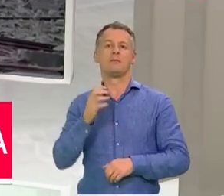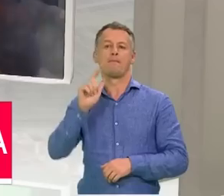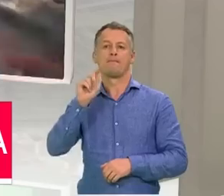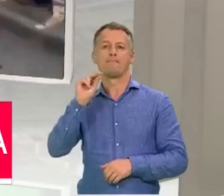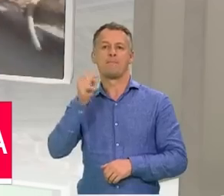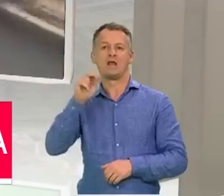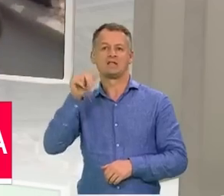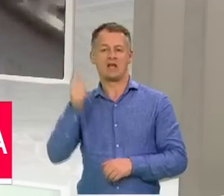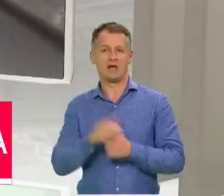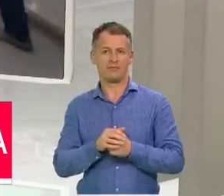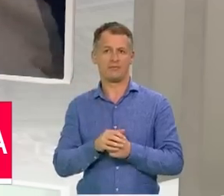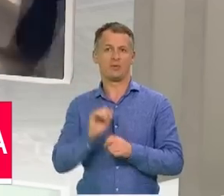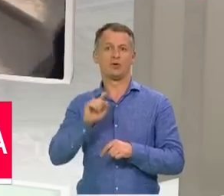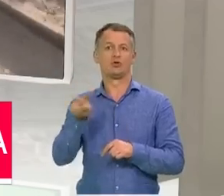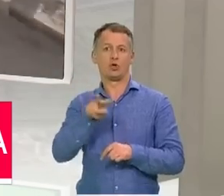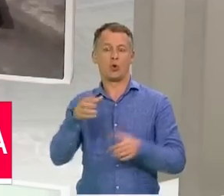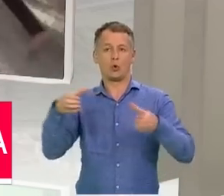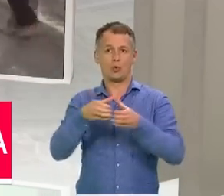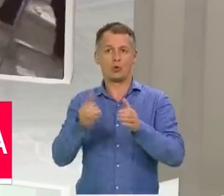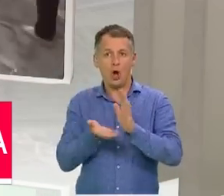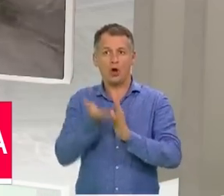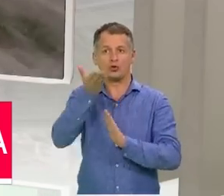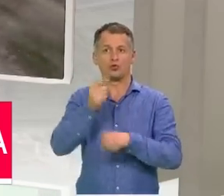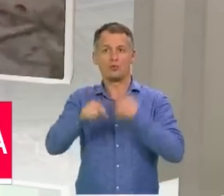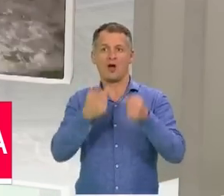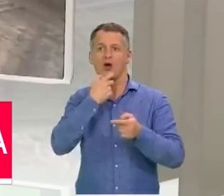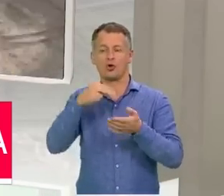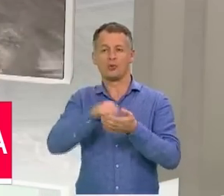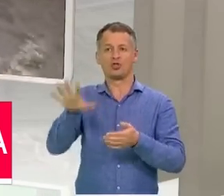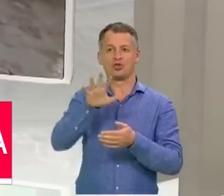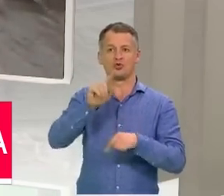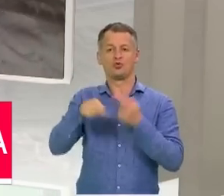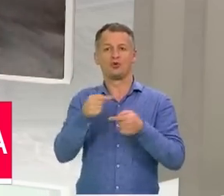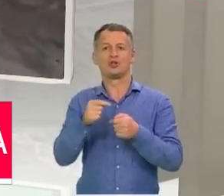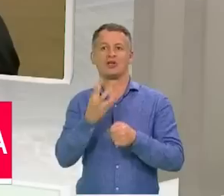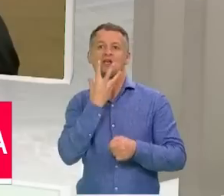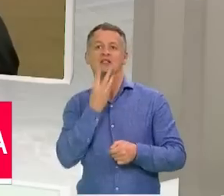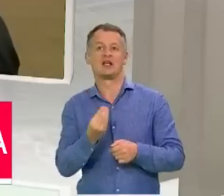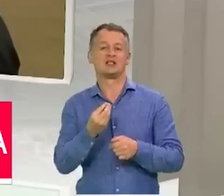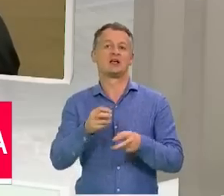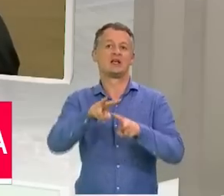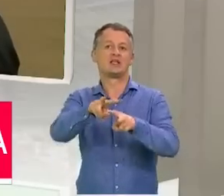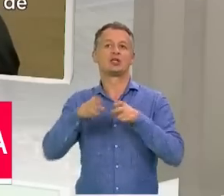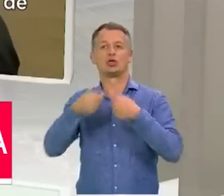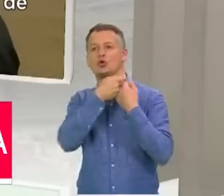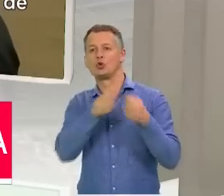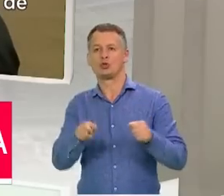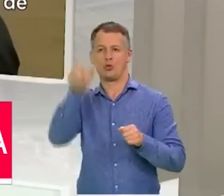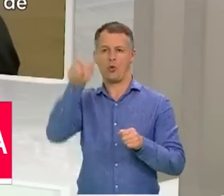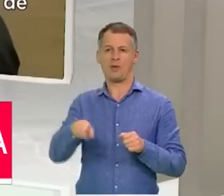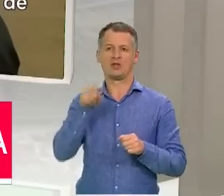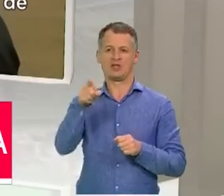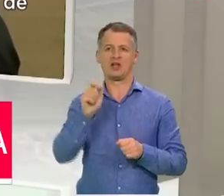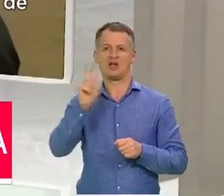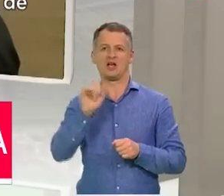grupări au crescut foarte mult după anul 2005, când Israelul și-a retras toți oamenii din Gaza. When